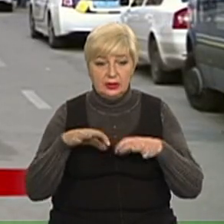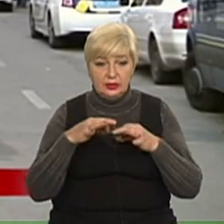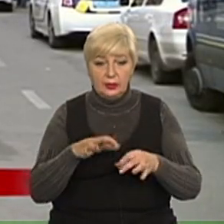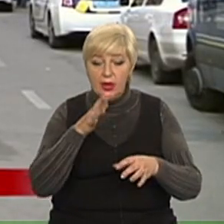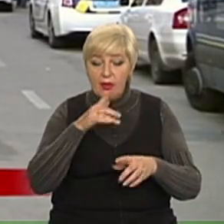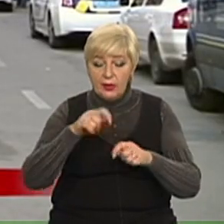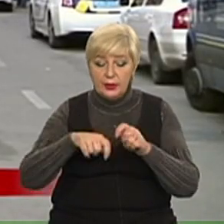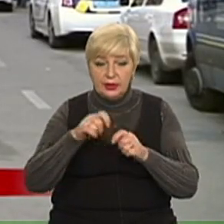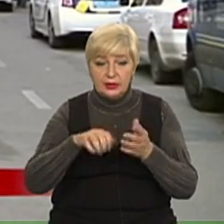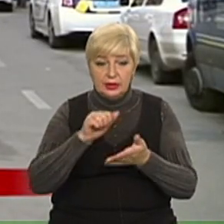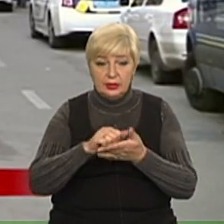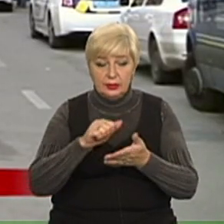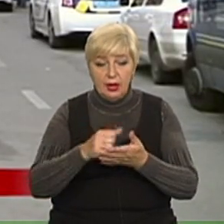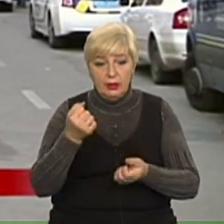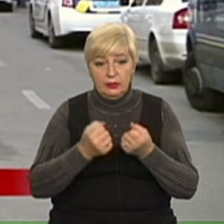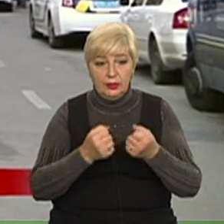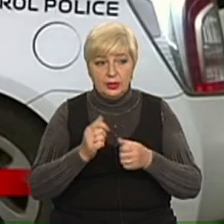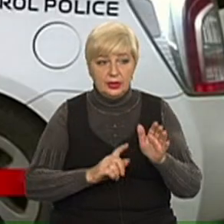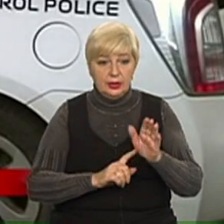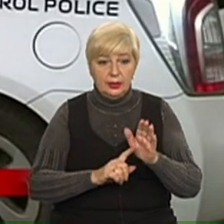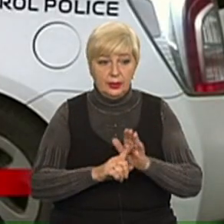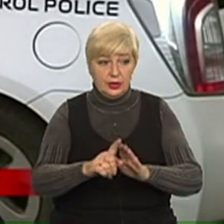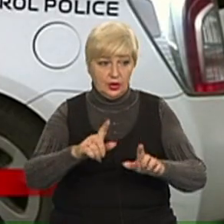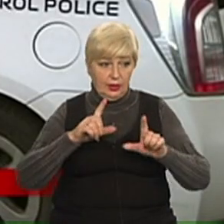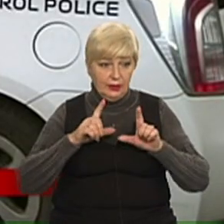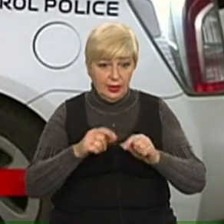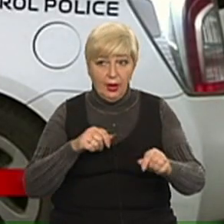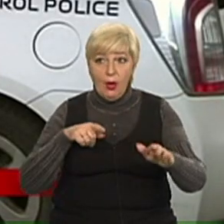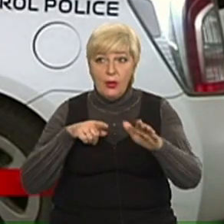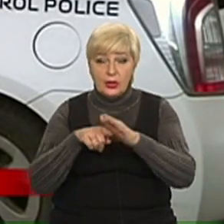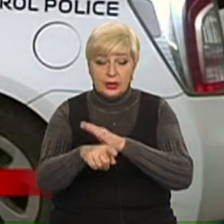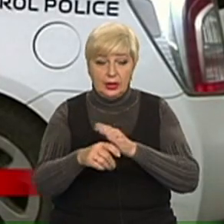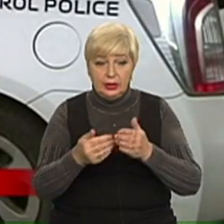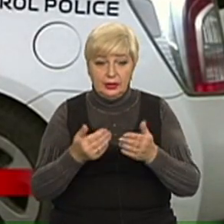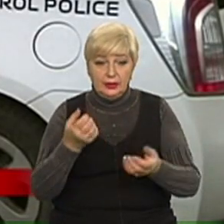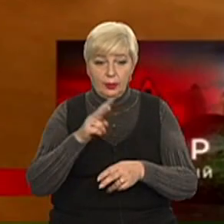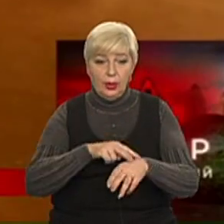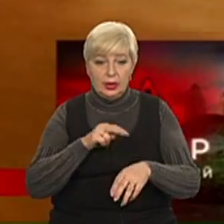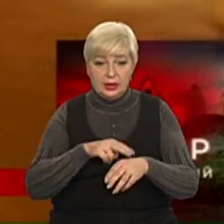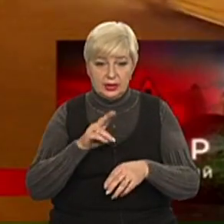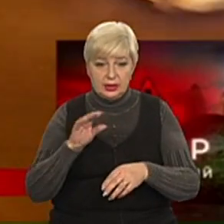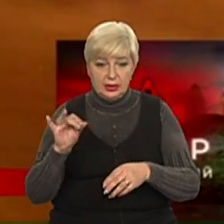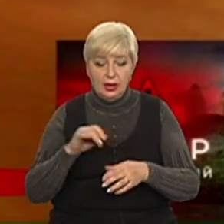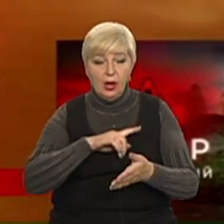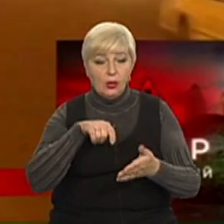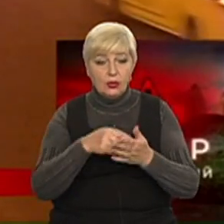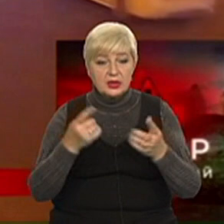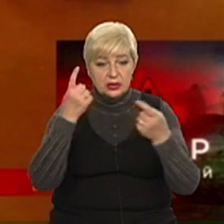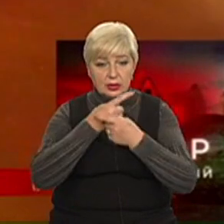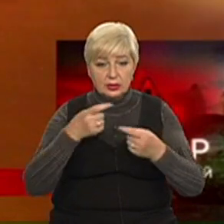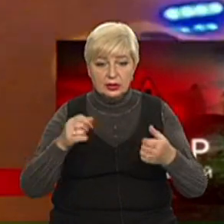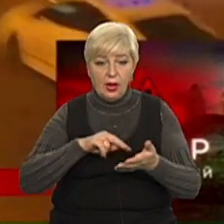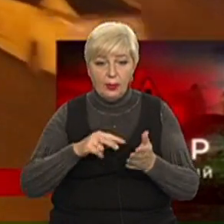перевірки документів, водій несподівано почав рух і почав тікати від поліції. У місті